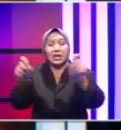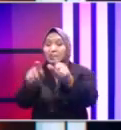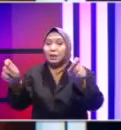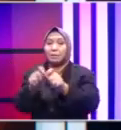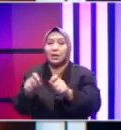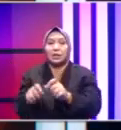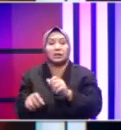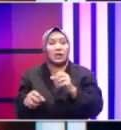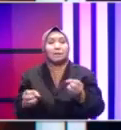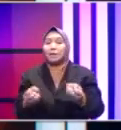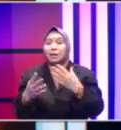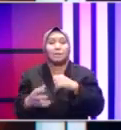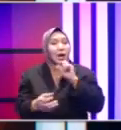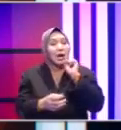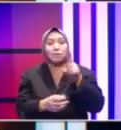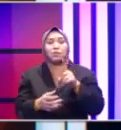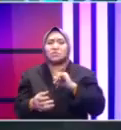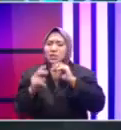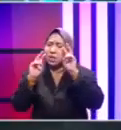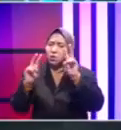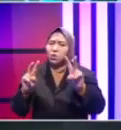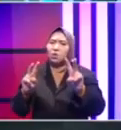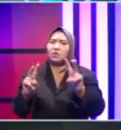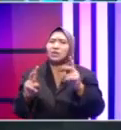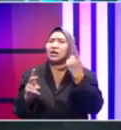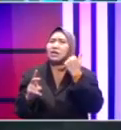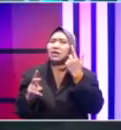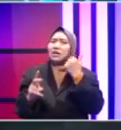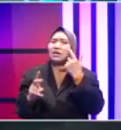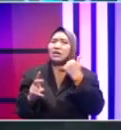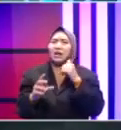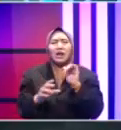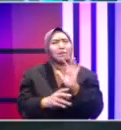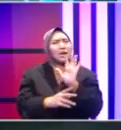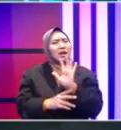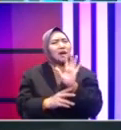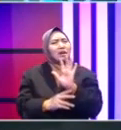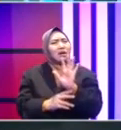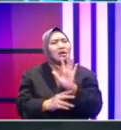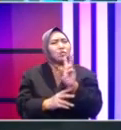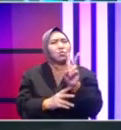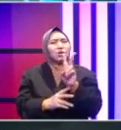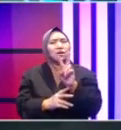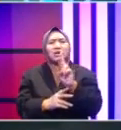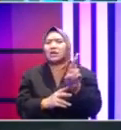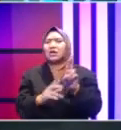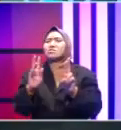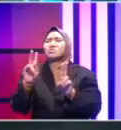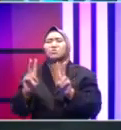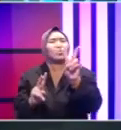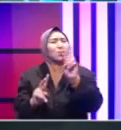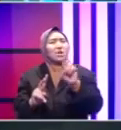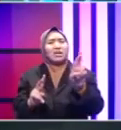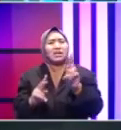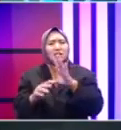dan tidak berapa mahal pun Styles bahwa saya tengok sebentar tadi dalam the during gadget seorang rasanya dosa Allah